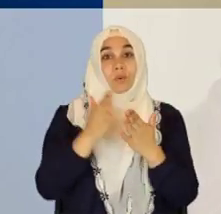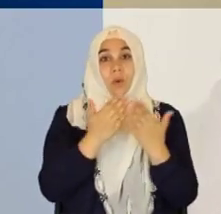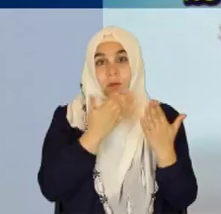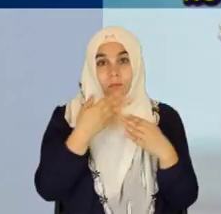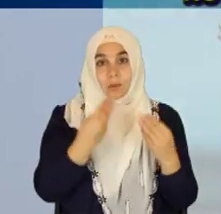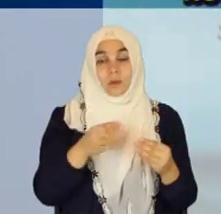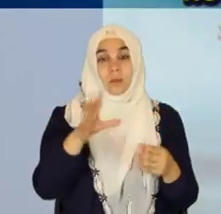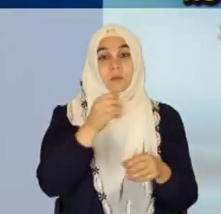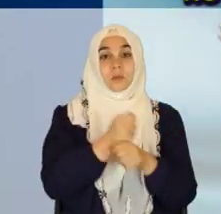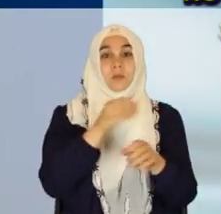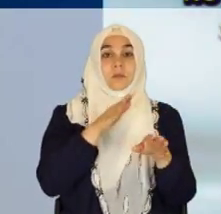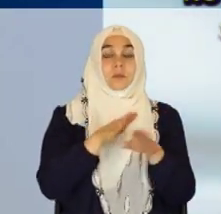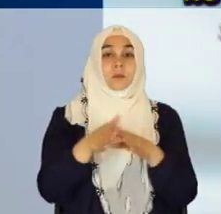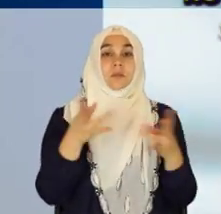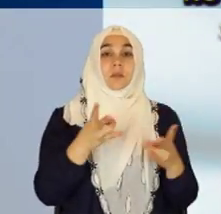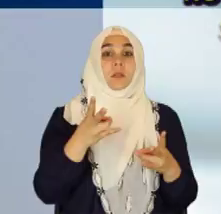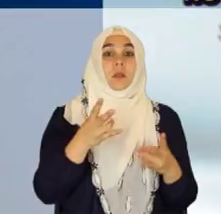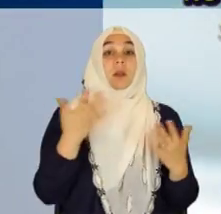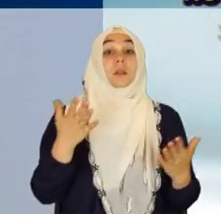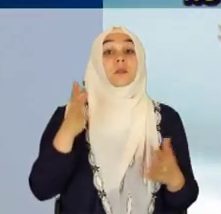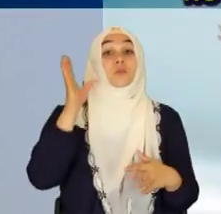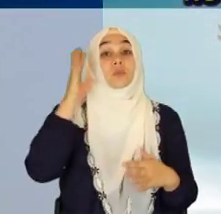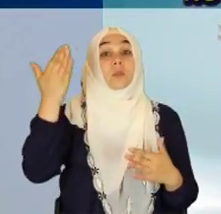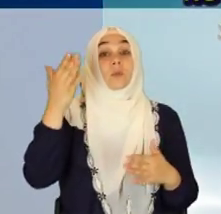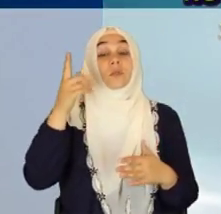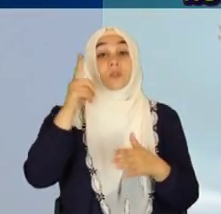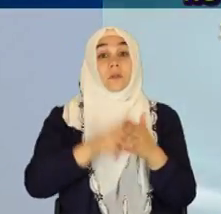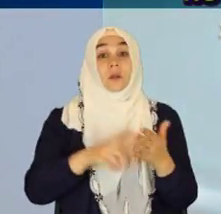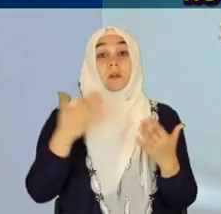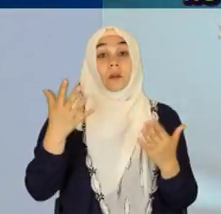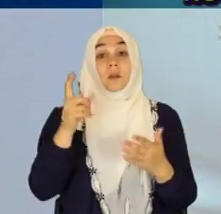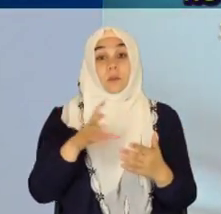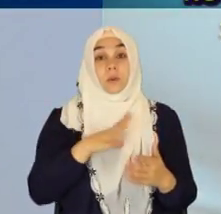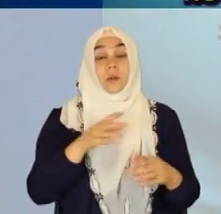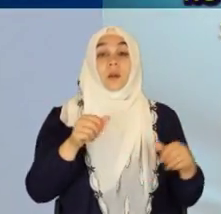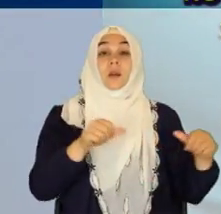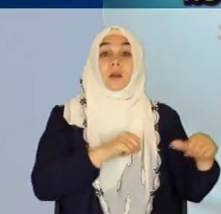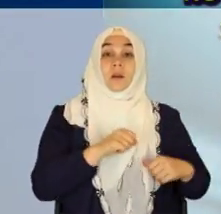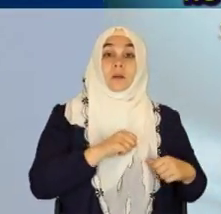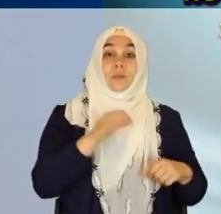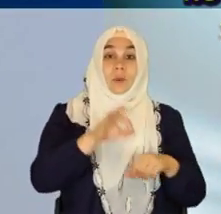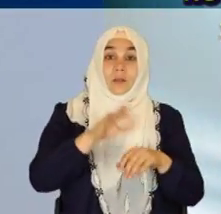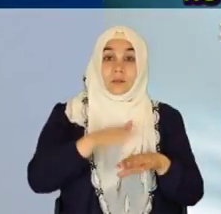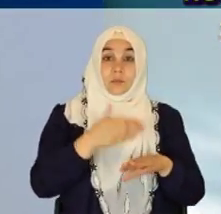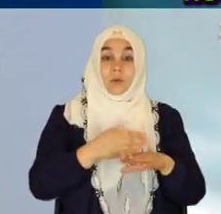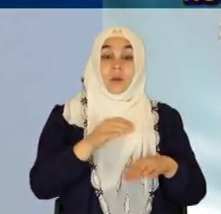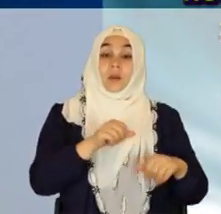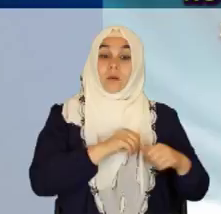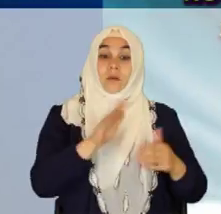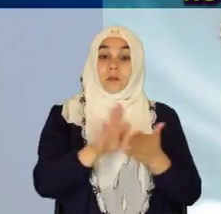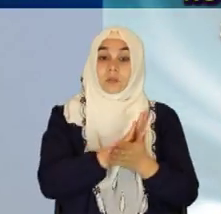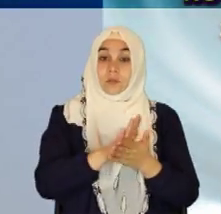qilsin. Savol: musulmon kishi kasal bo'lsa, gunohlarining kechirilishiga kafforat bo'lar ekan.